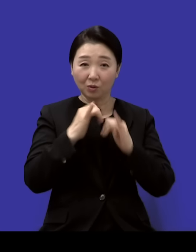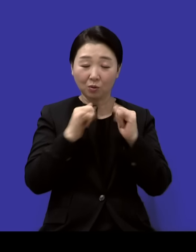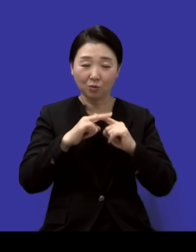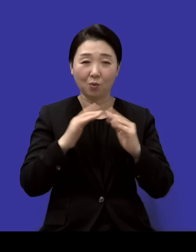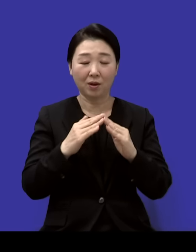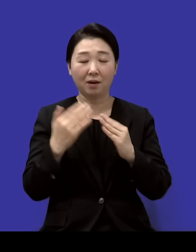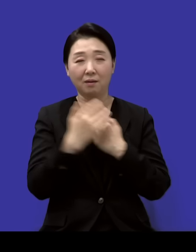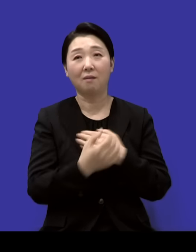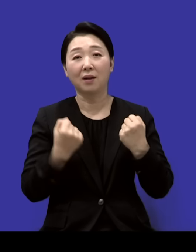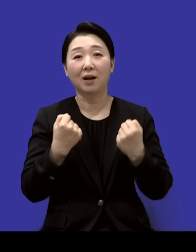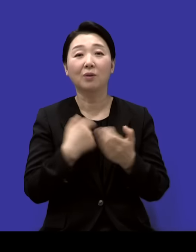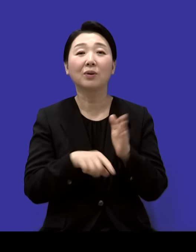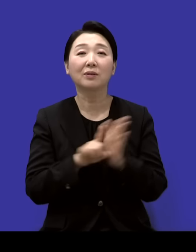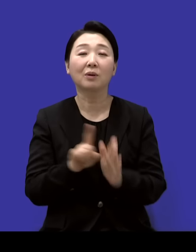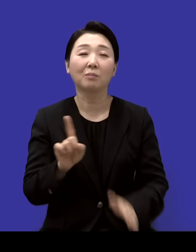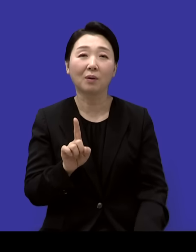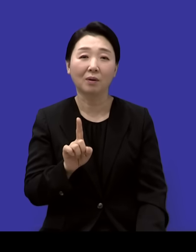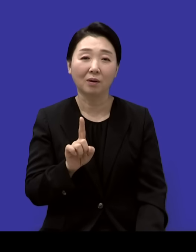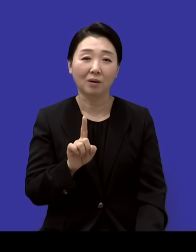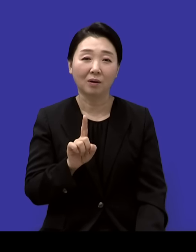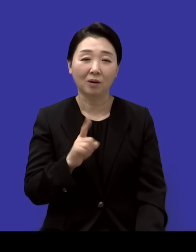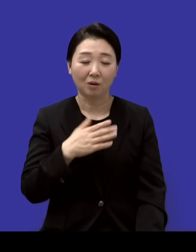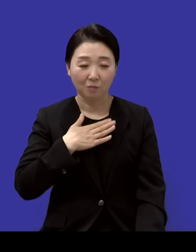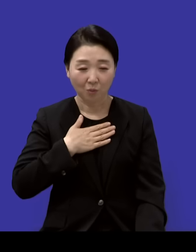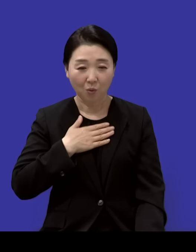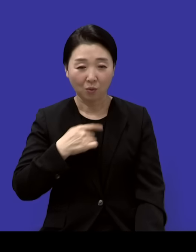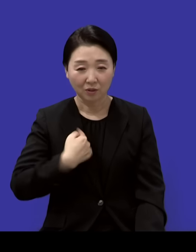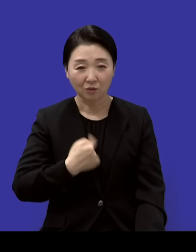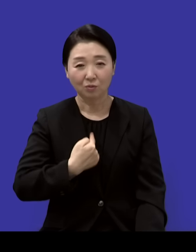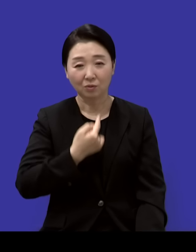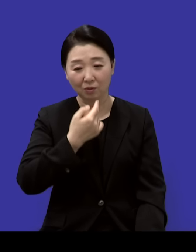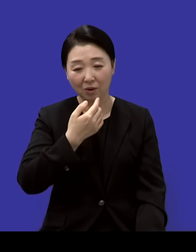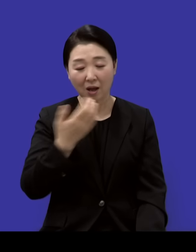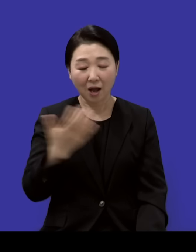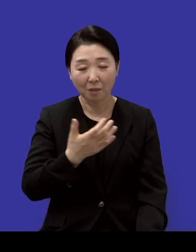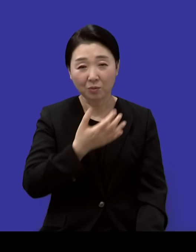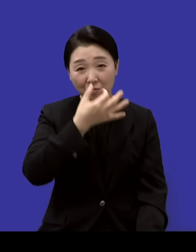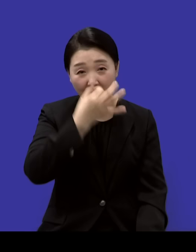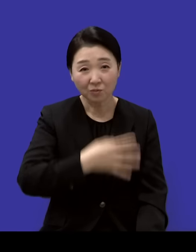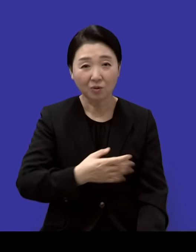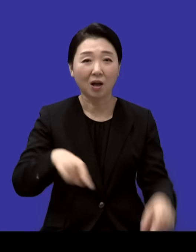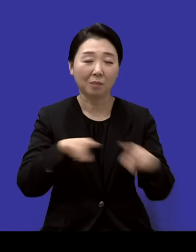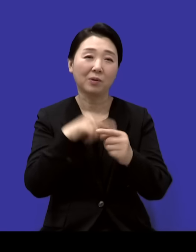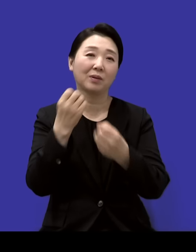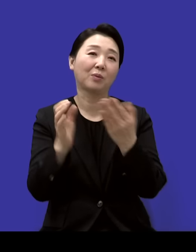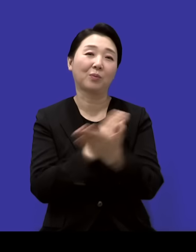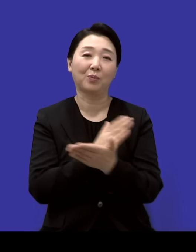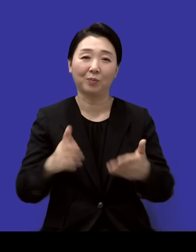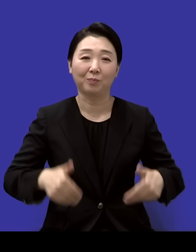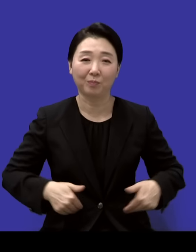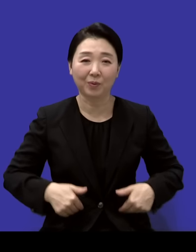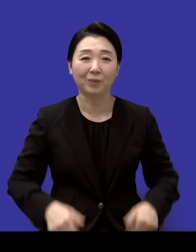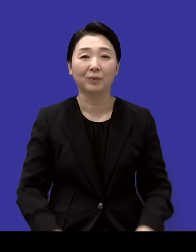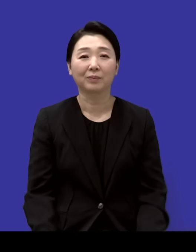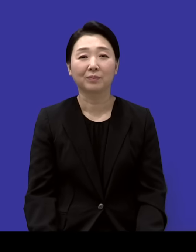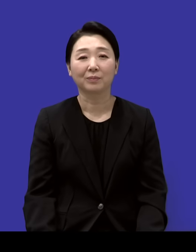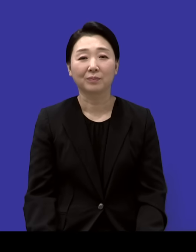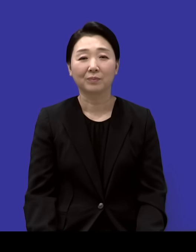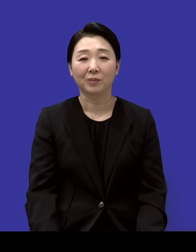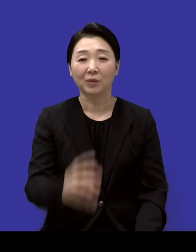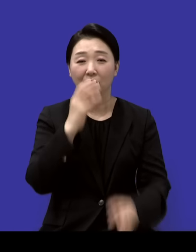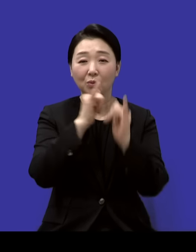교회가 건강해지기 위해서는 본인의 그냥 아픔, 본인의 그래요. 힘듦을 정말 나누고 고백할 수 있었으면 네, 좋겠고 네. 또 그래요. 성도들도